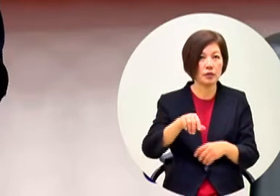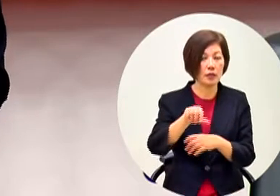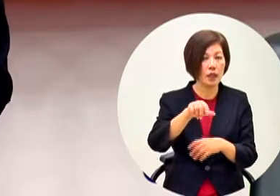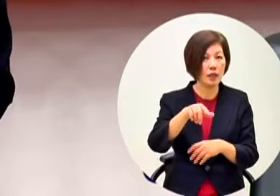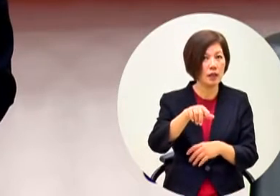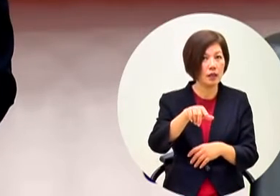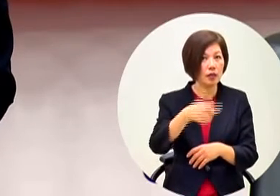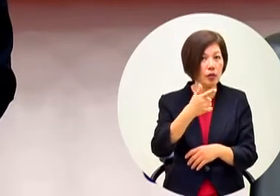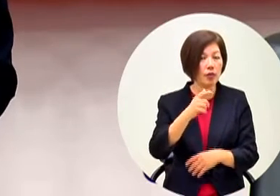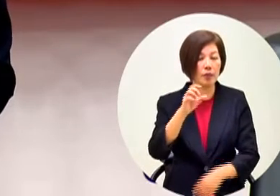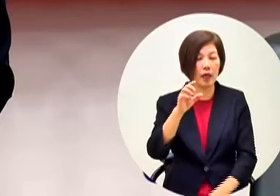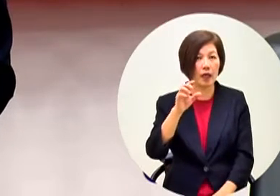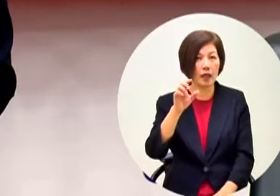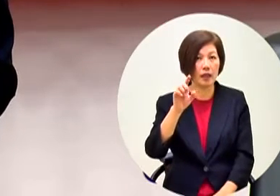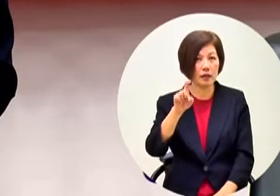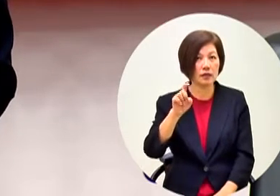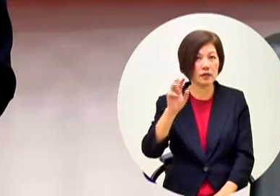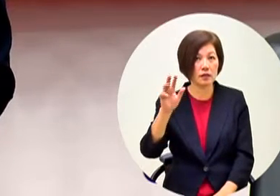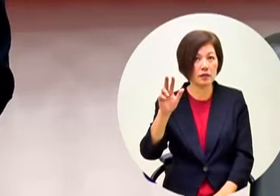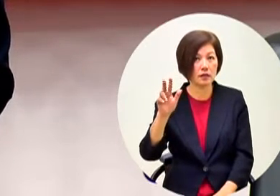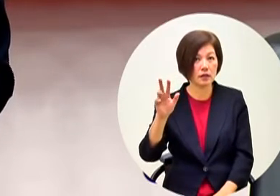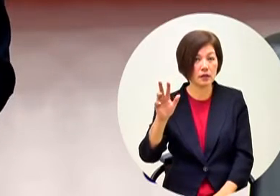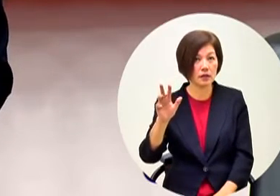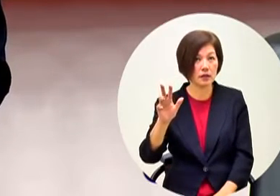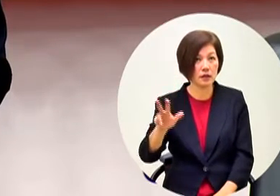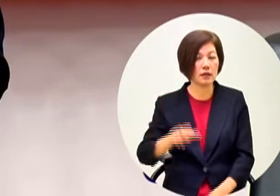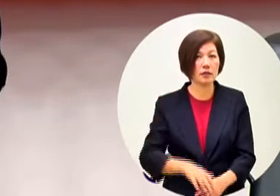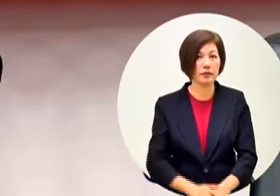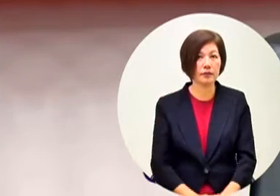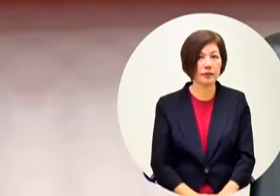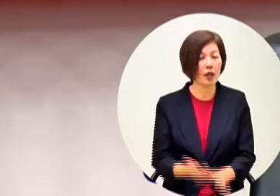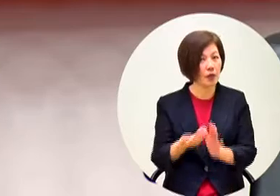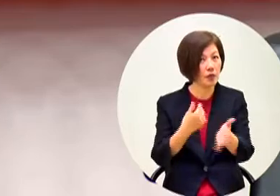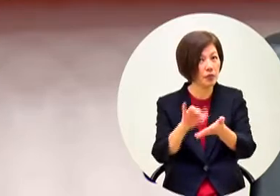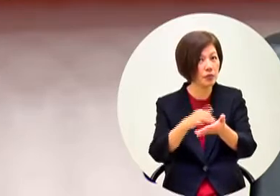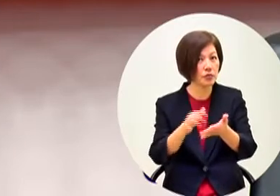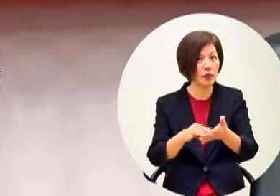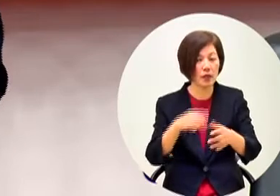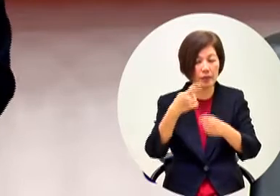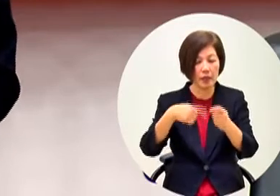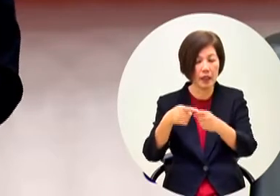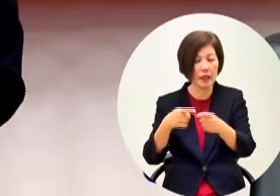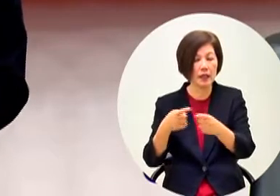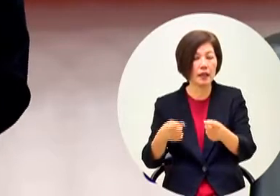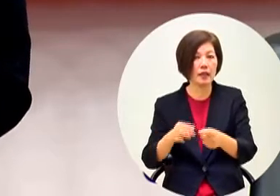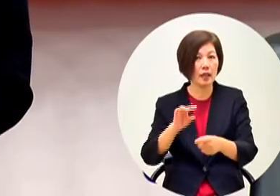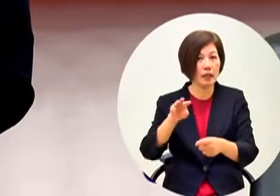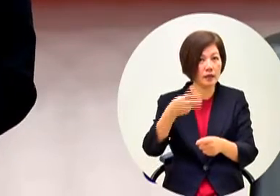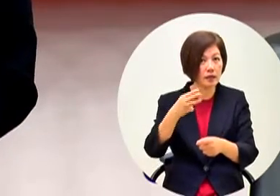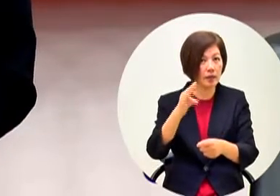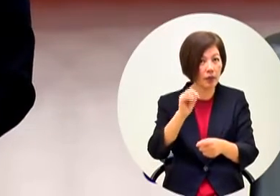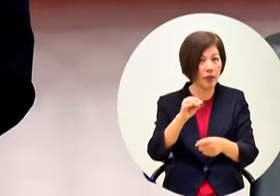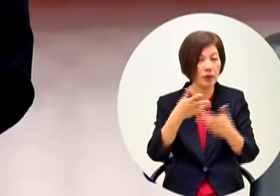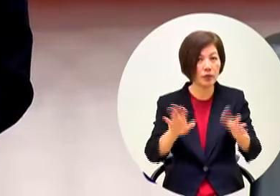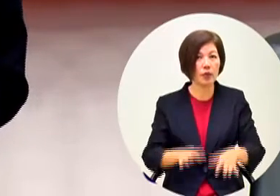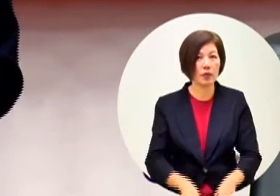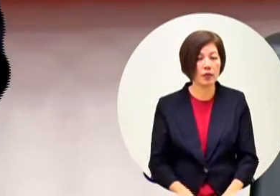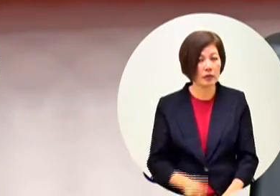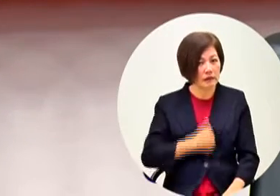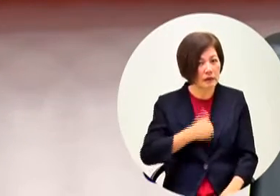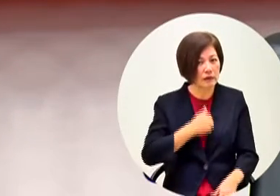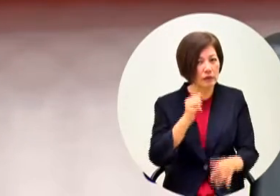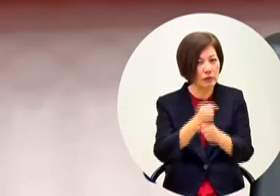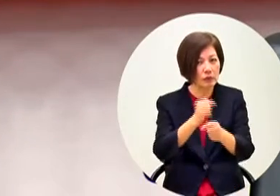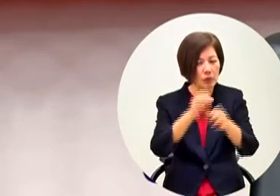已拆除1600多件。我们看到预算数上面呢，其实每一年都编到300多万，但是呢，实际执行的状况不